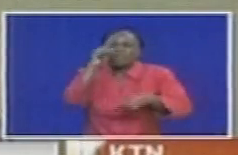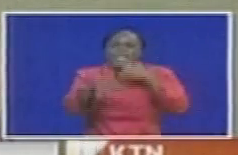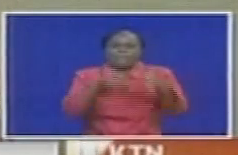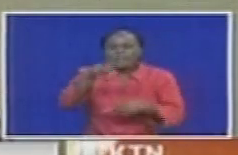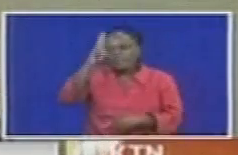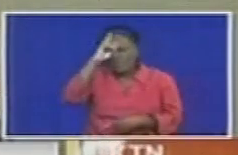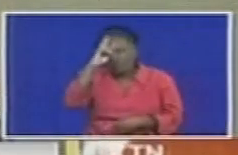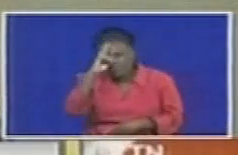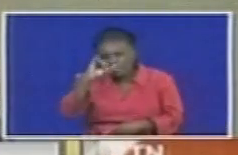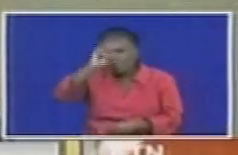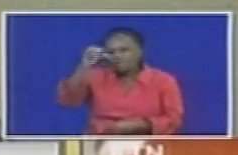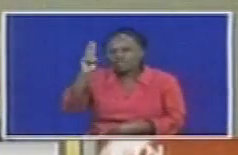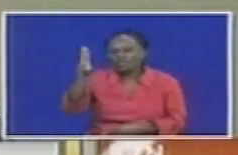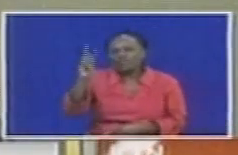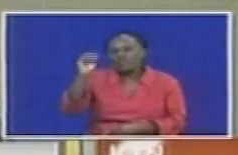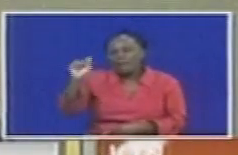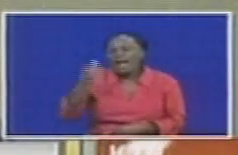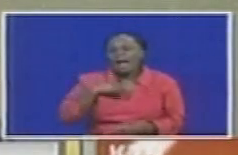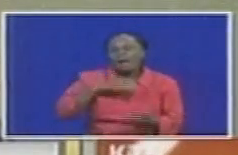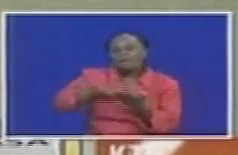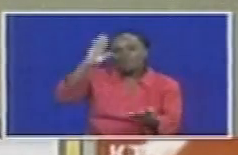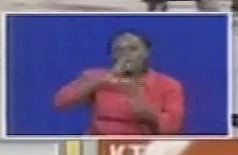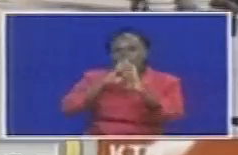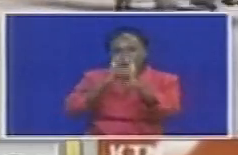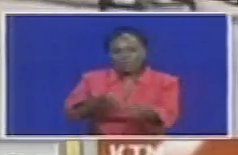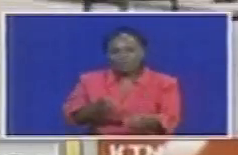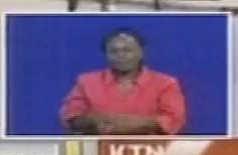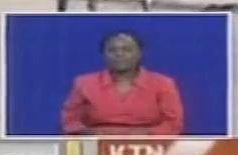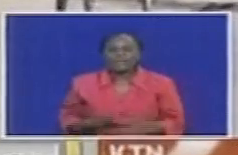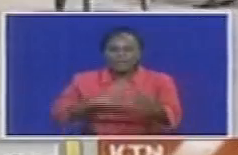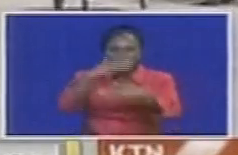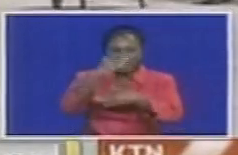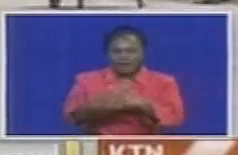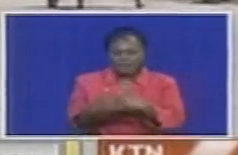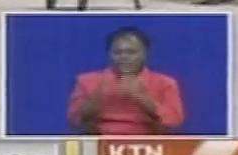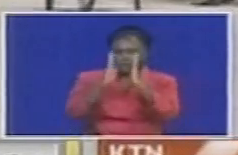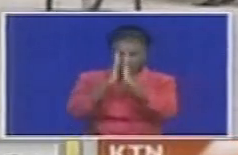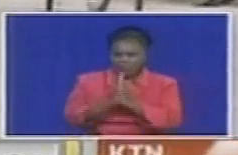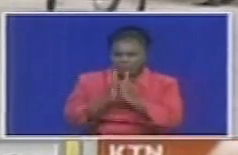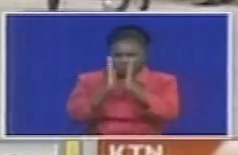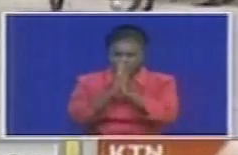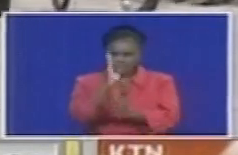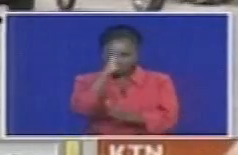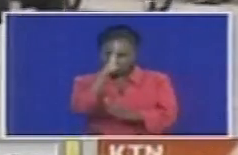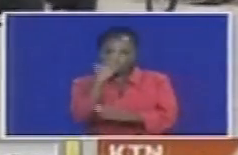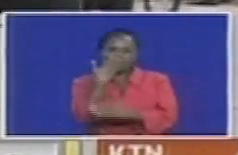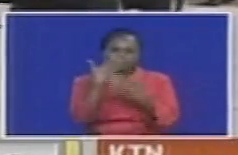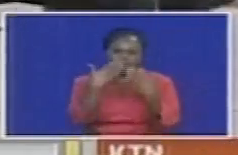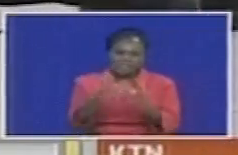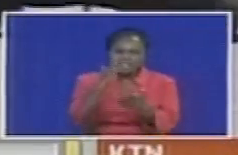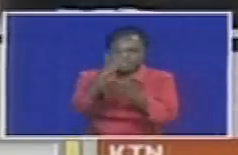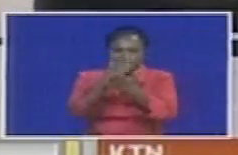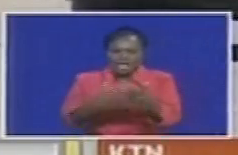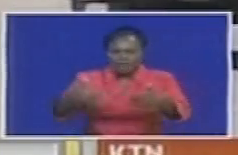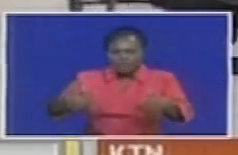hiyo. John Juma ana taarifa hiyo. Baada ya sala saa 7 kukamilika, baada ya vijana na waumini